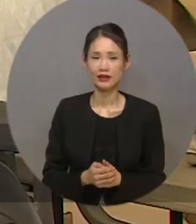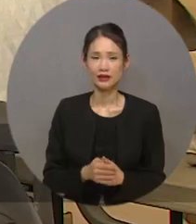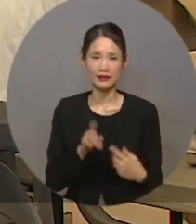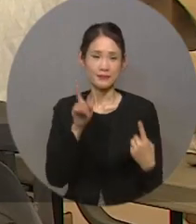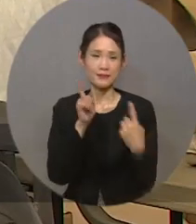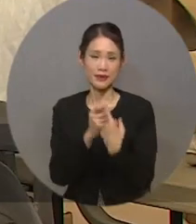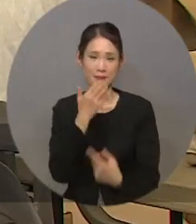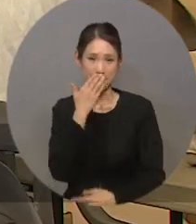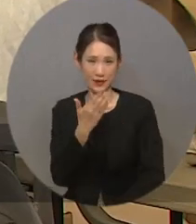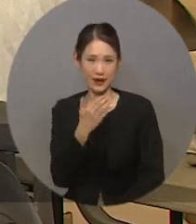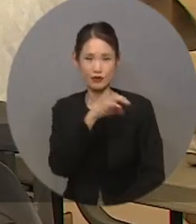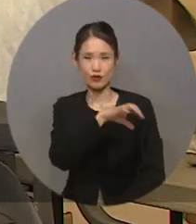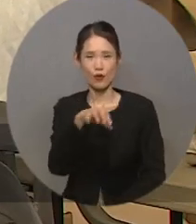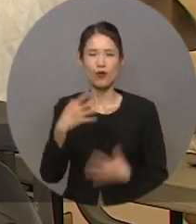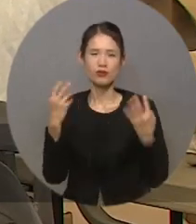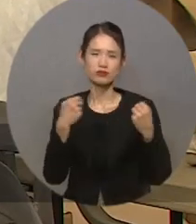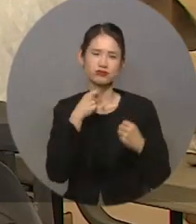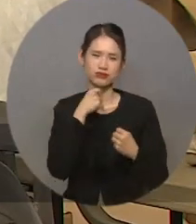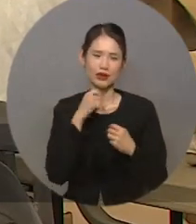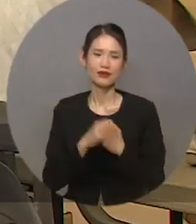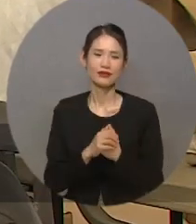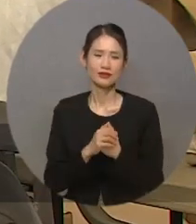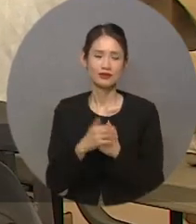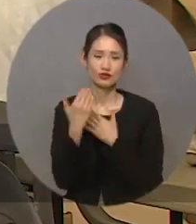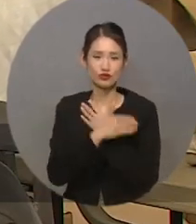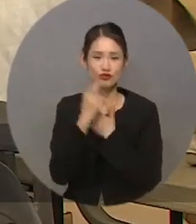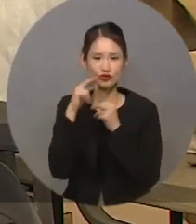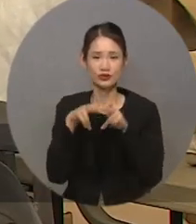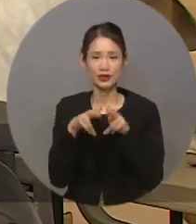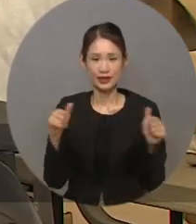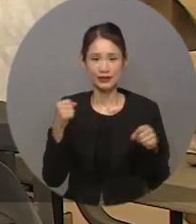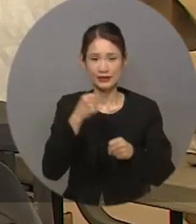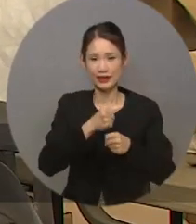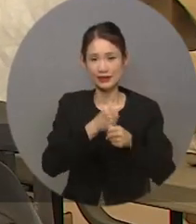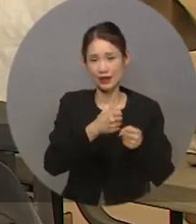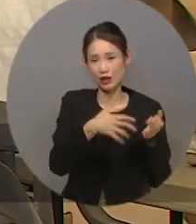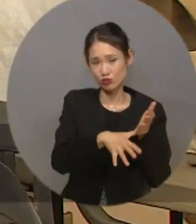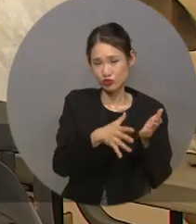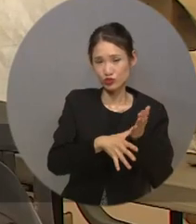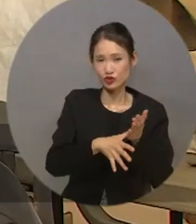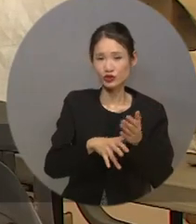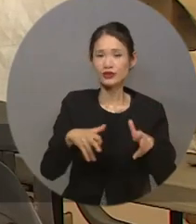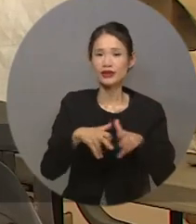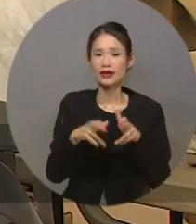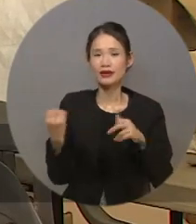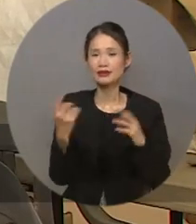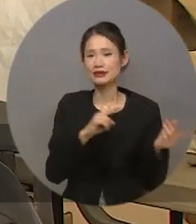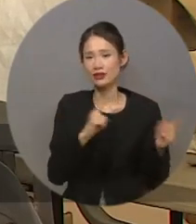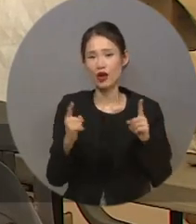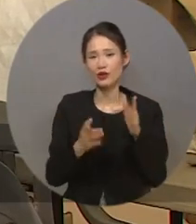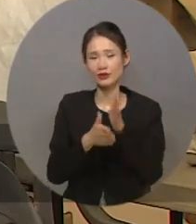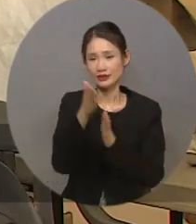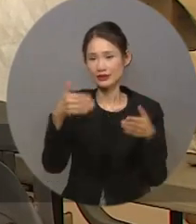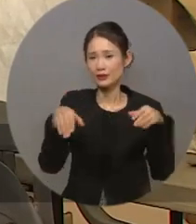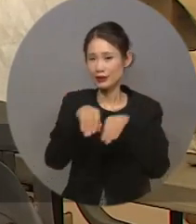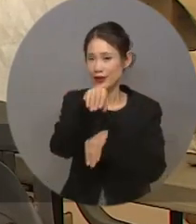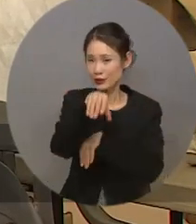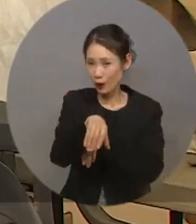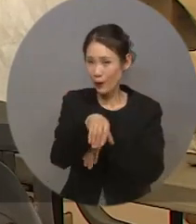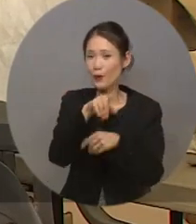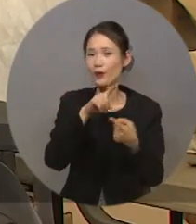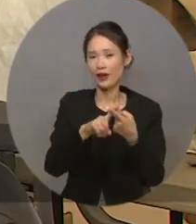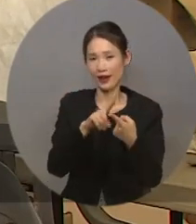있는 자리가 많았으면 좋겠고요. 저희가 중증장애인 생산품, 또 이런 복지시설에서 장애인